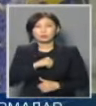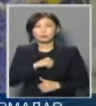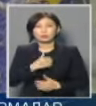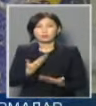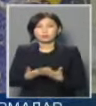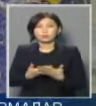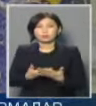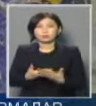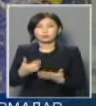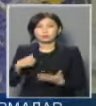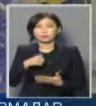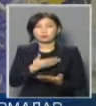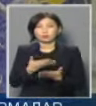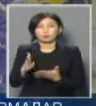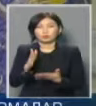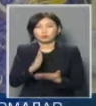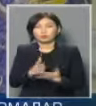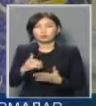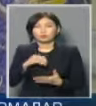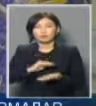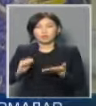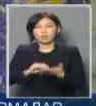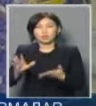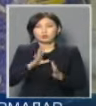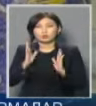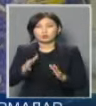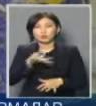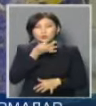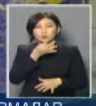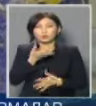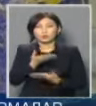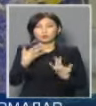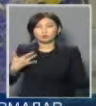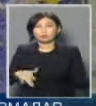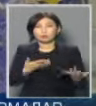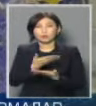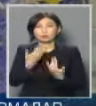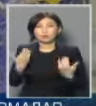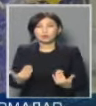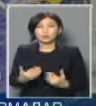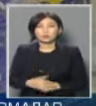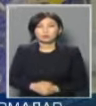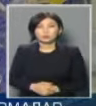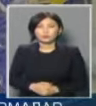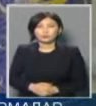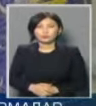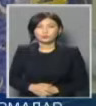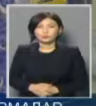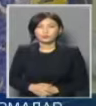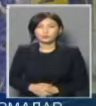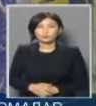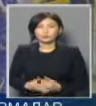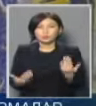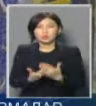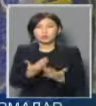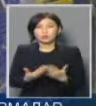бар, өздерінің шығарып жатқан шығармалары тек қана бұрынғы ғана күйлерді ойнап емес, қазіргі өз